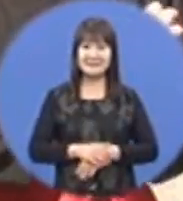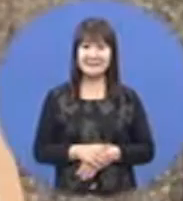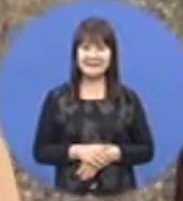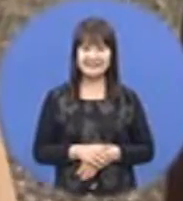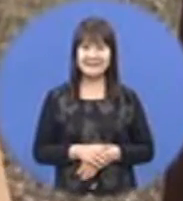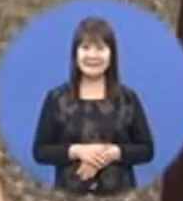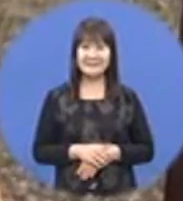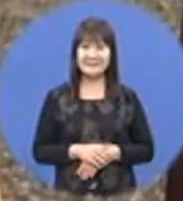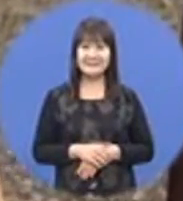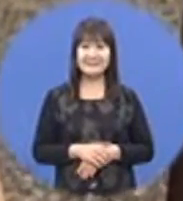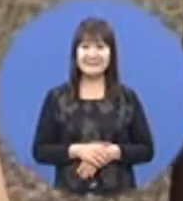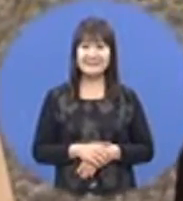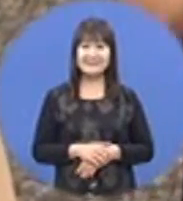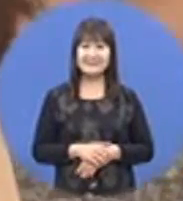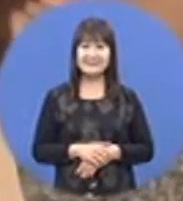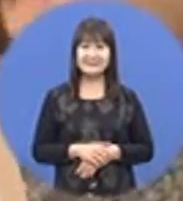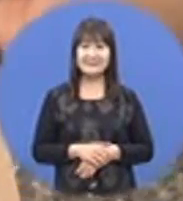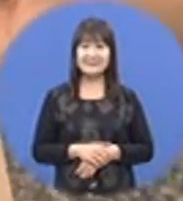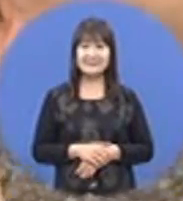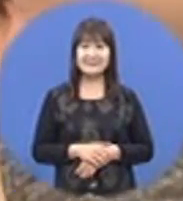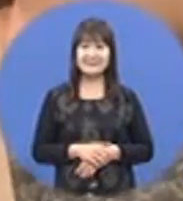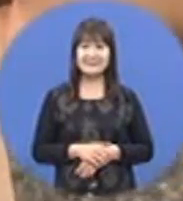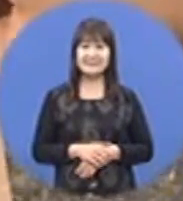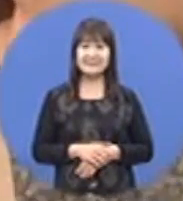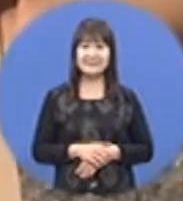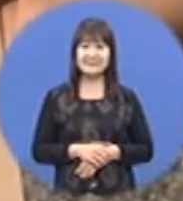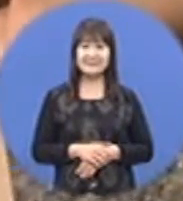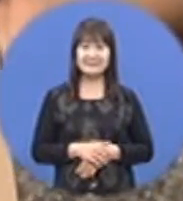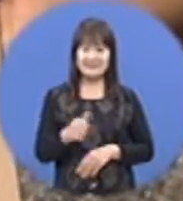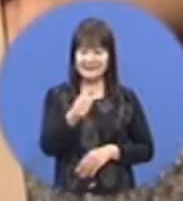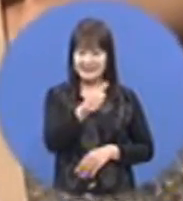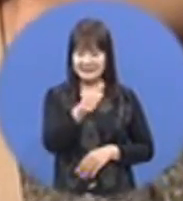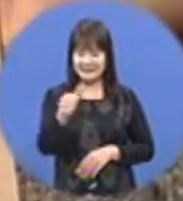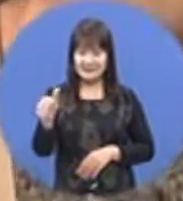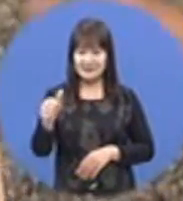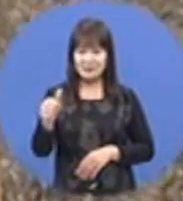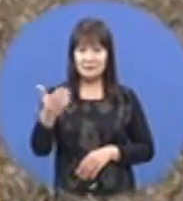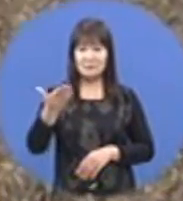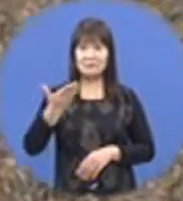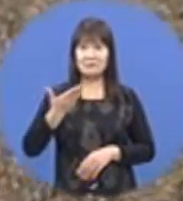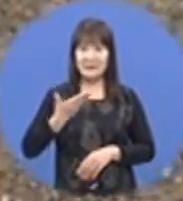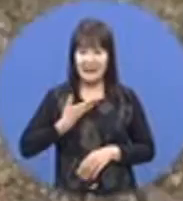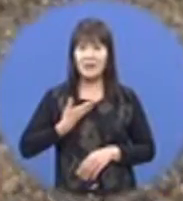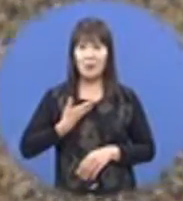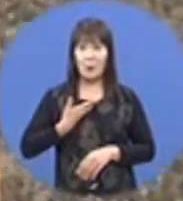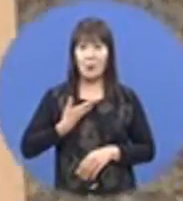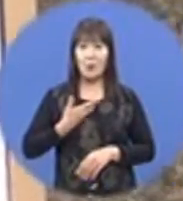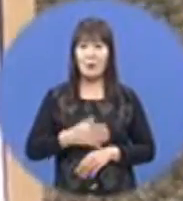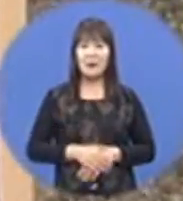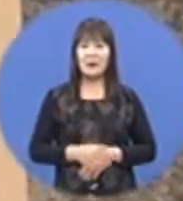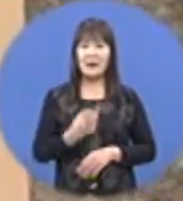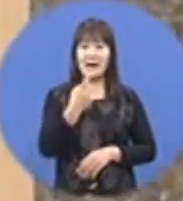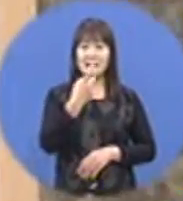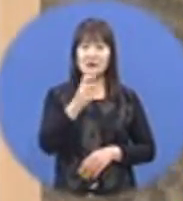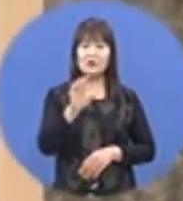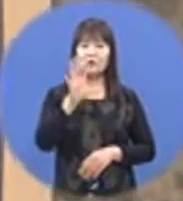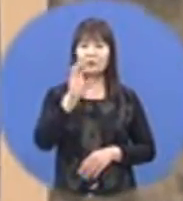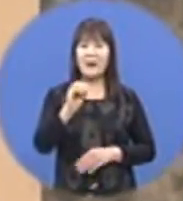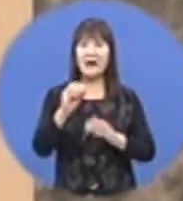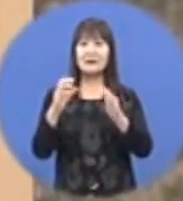。はい、じゃあ貼らせてもらいます。はい、ゲットです。 はい、 10万石。 お